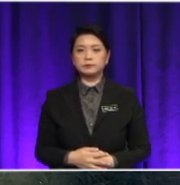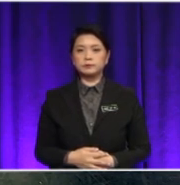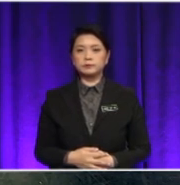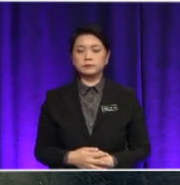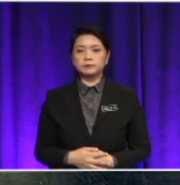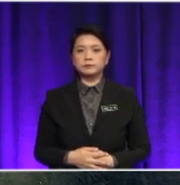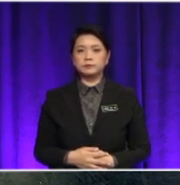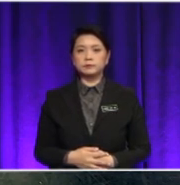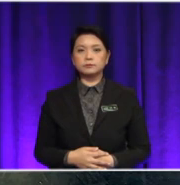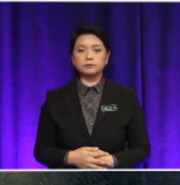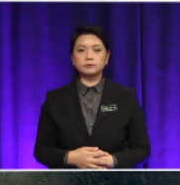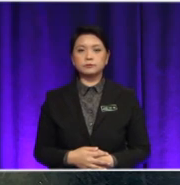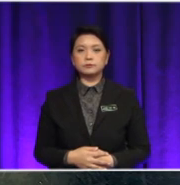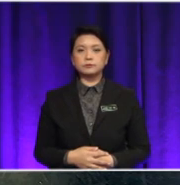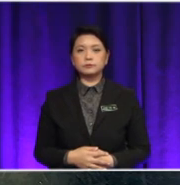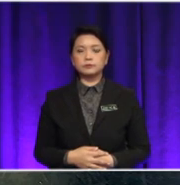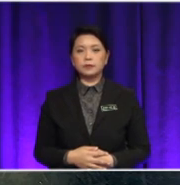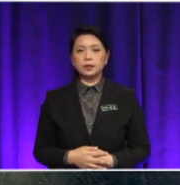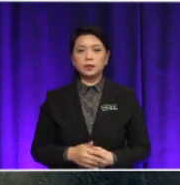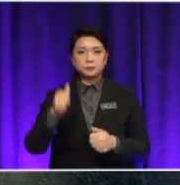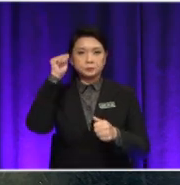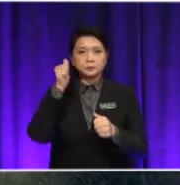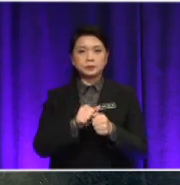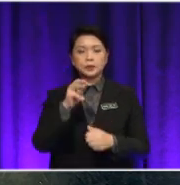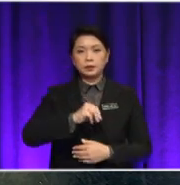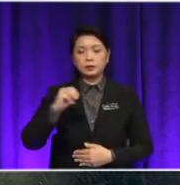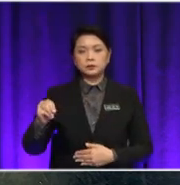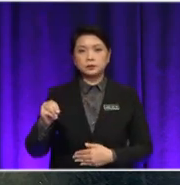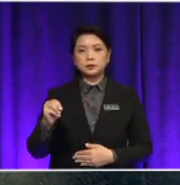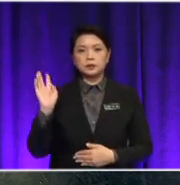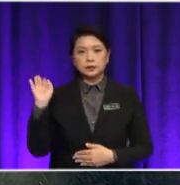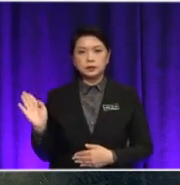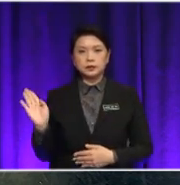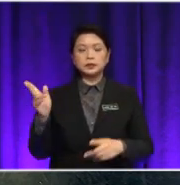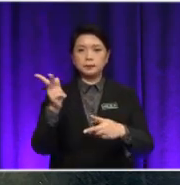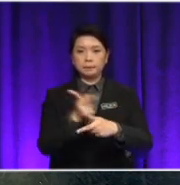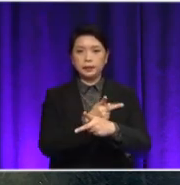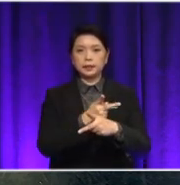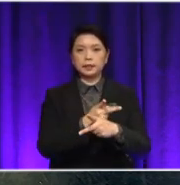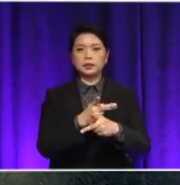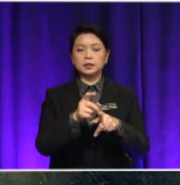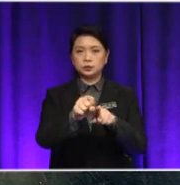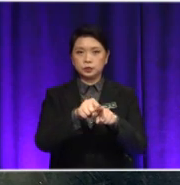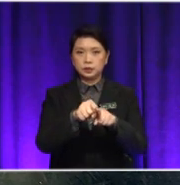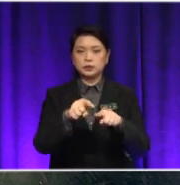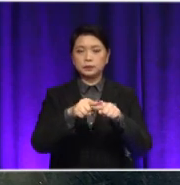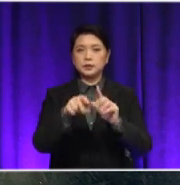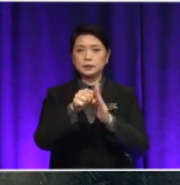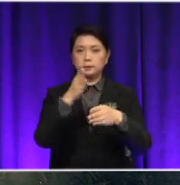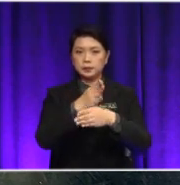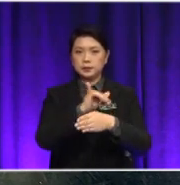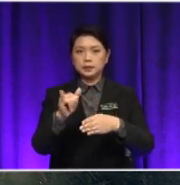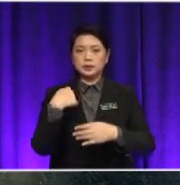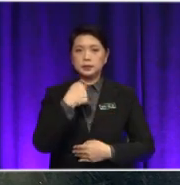saya pakai. Masya-Allah. Okey. Tapi ingat pemulih semua, di sini memang pakai stokin ya sebenarnya. Tak perlu pakai stokin. Kita perlu tanggal semua